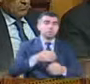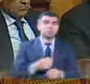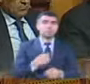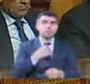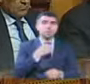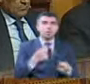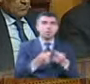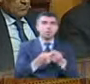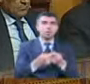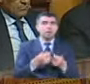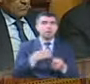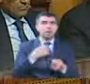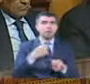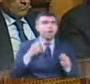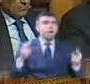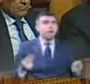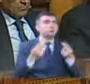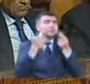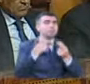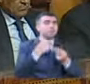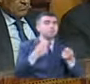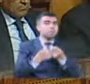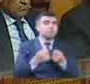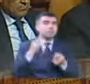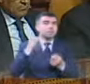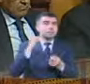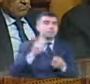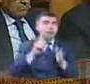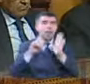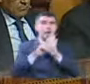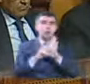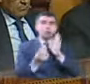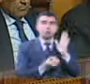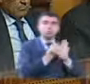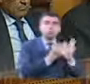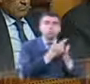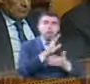عادي وبسيط، هذا موضوع يرتبط بتوجهات وباستراتيجيه مع الاسف